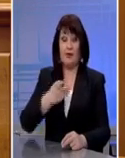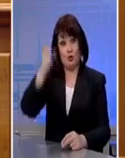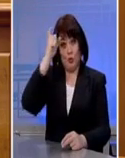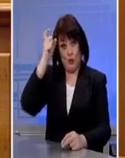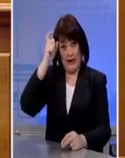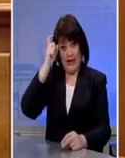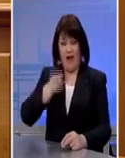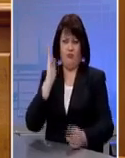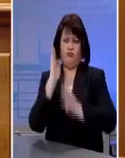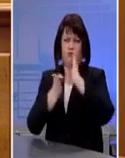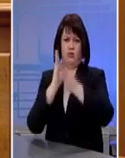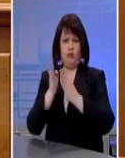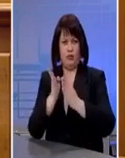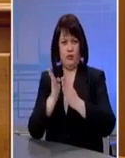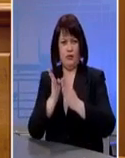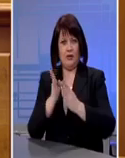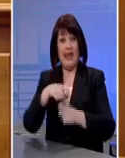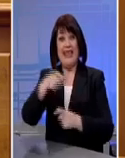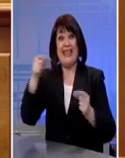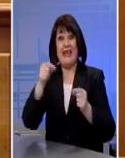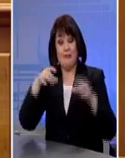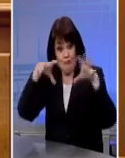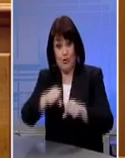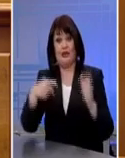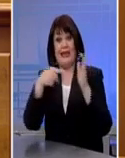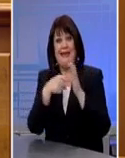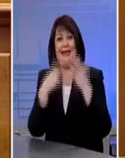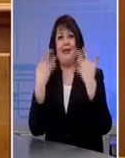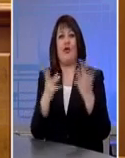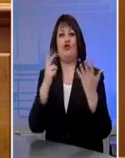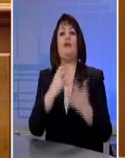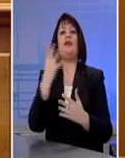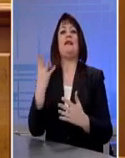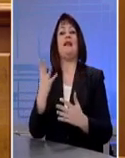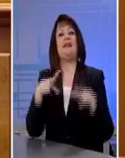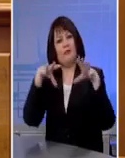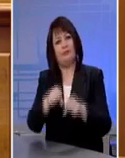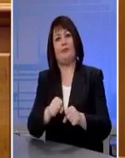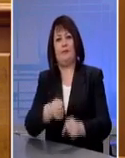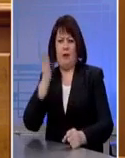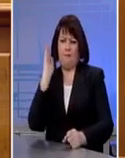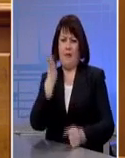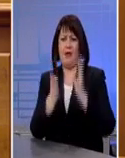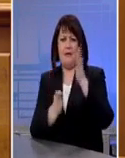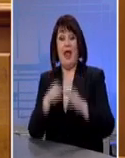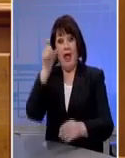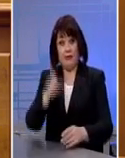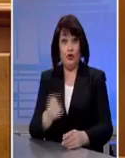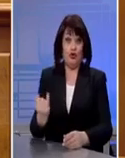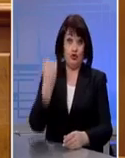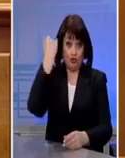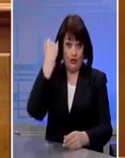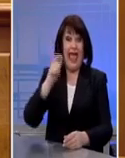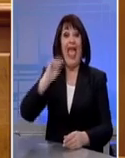Τουρκίας για την απόβαση στην Κύπρο το έτος 1974. Είχε πετύχει καταδικαστικά ψηφίσματα σαν αντιπρόεδρος της κυβέρνησης